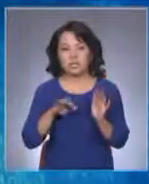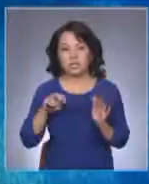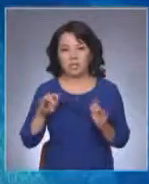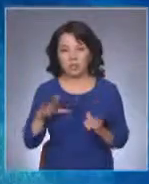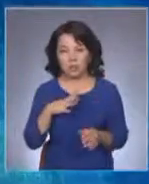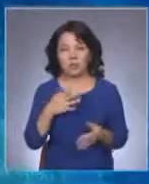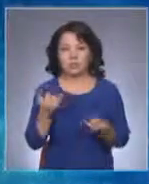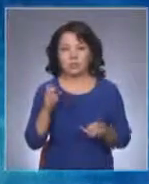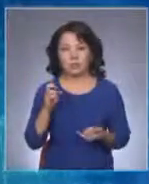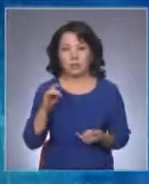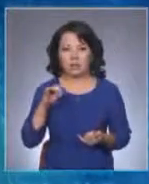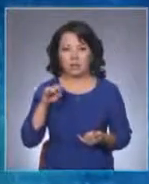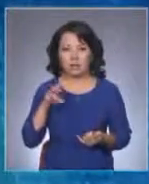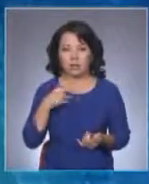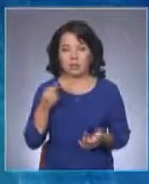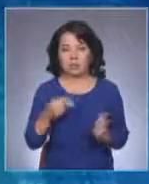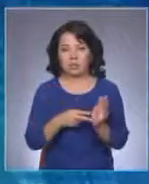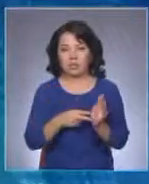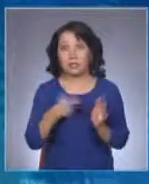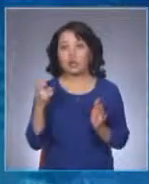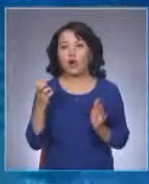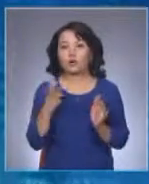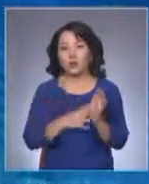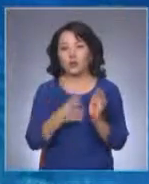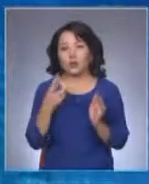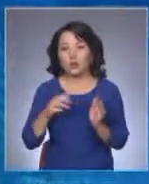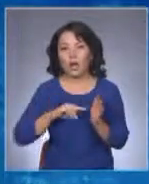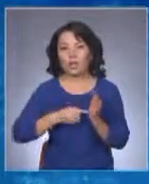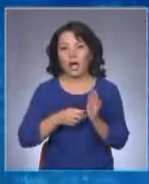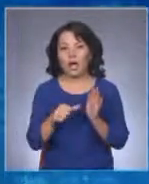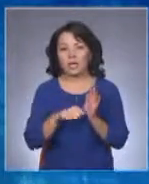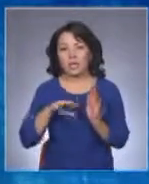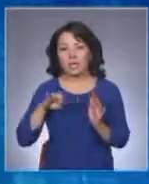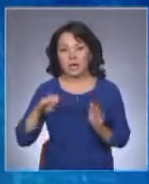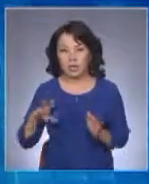тиынға тұрақтаса, британ стерлингінің фунты 293 теңге